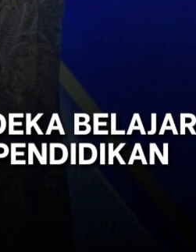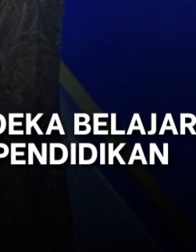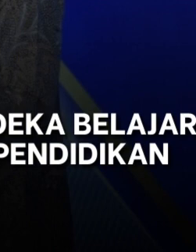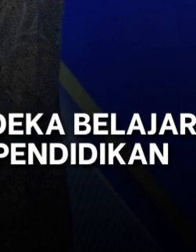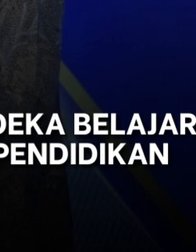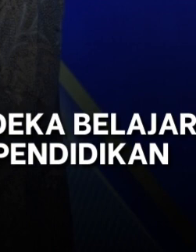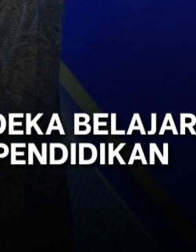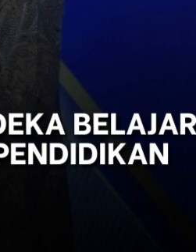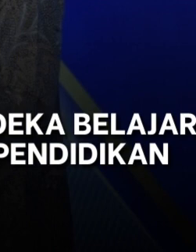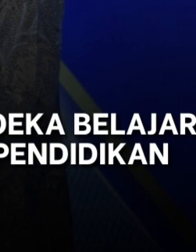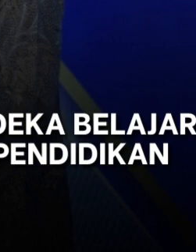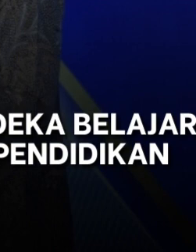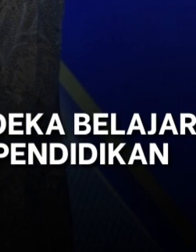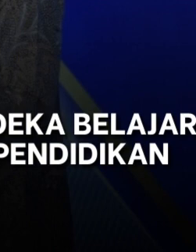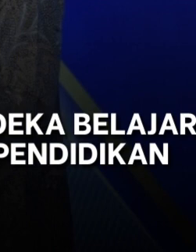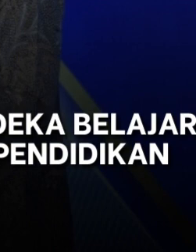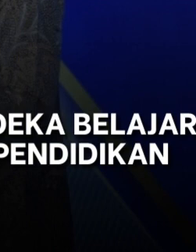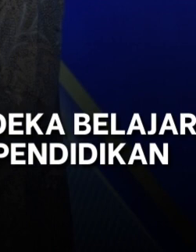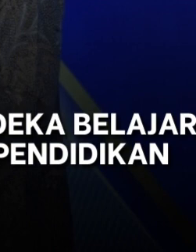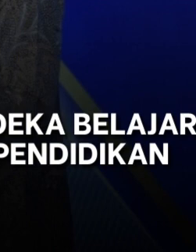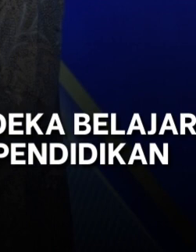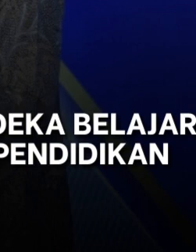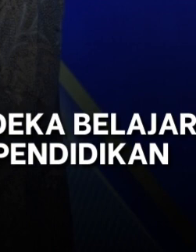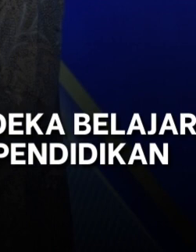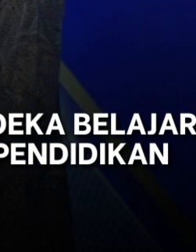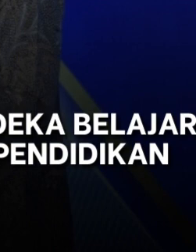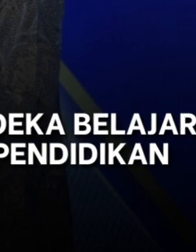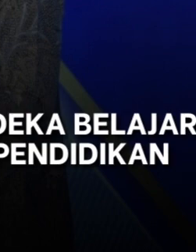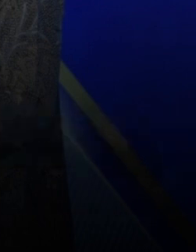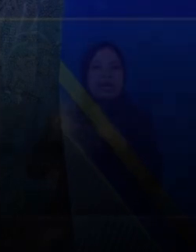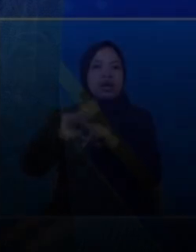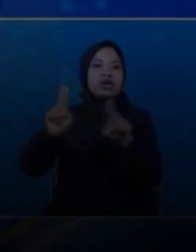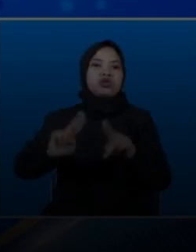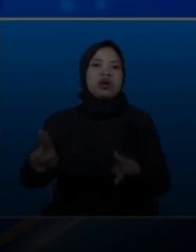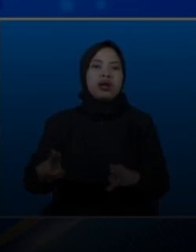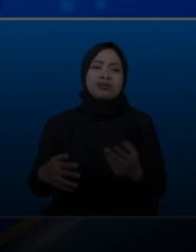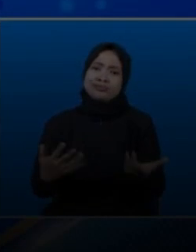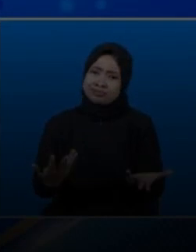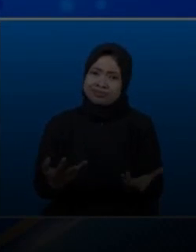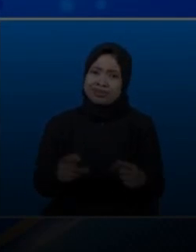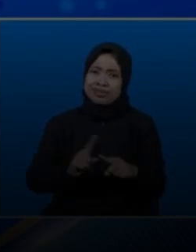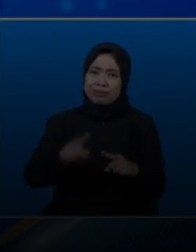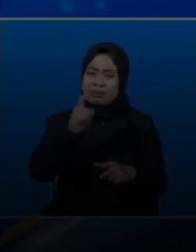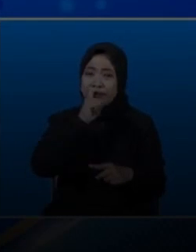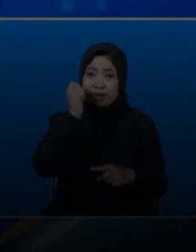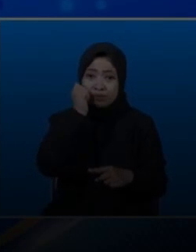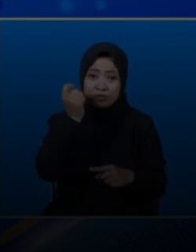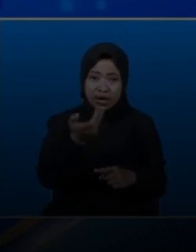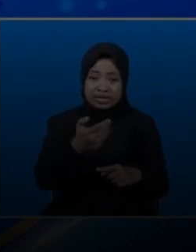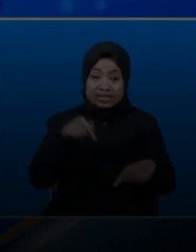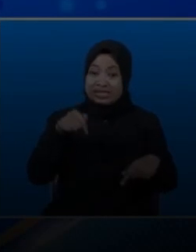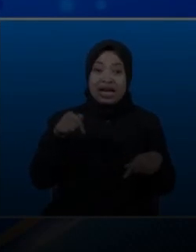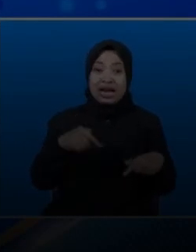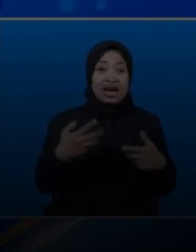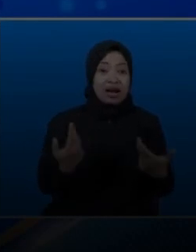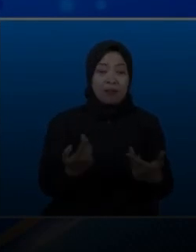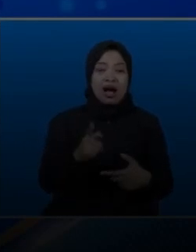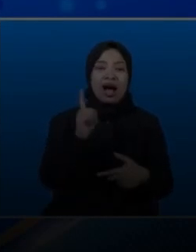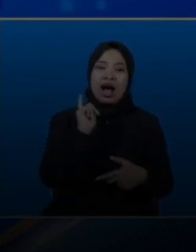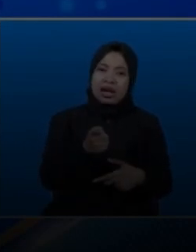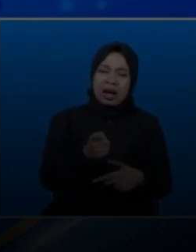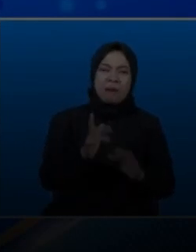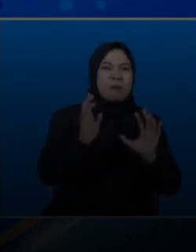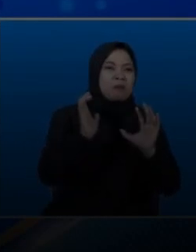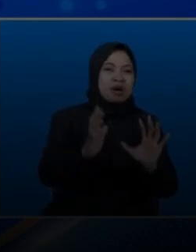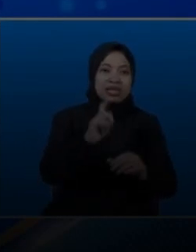Selasa, 29 Agustus 2023. Tetapi Bapak Ibu, di dunia sekarang ada